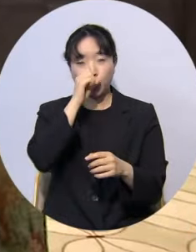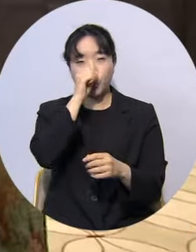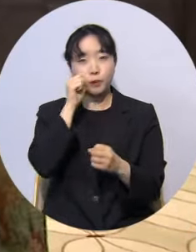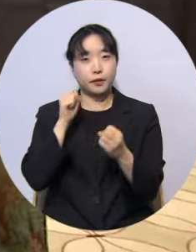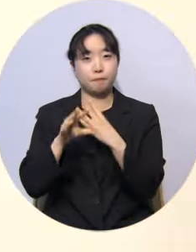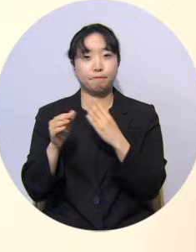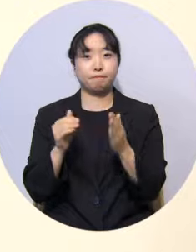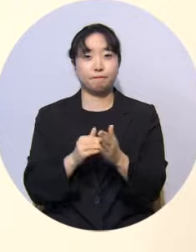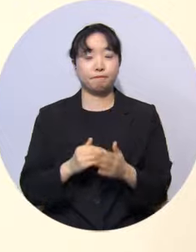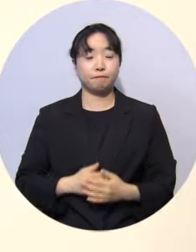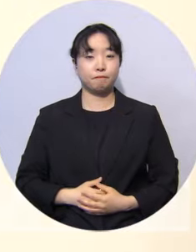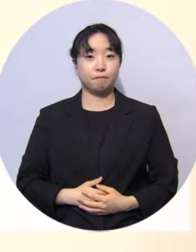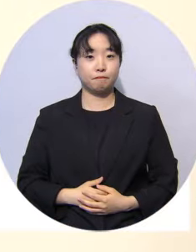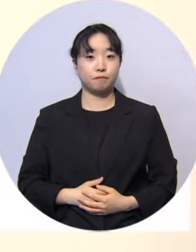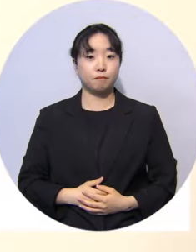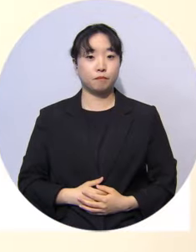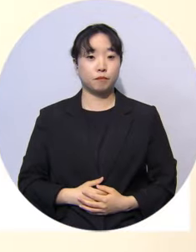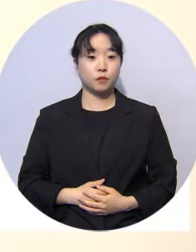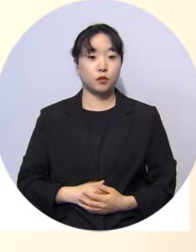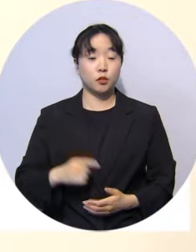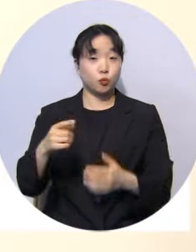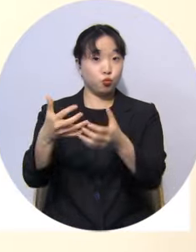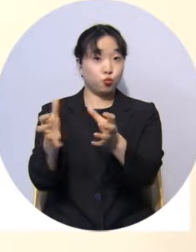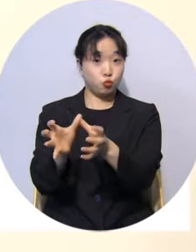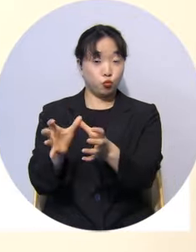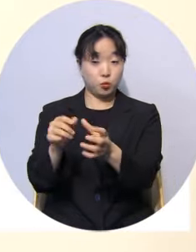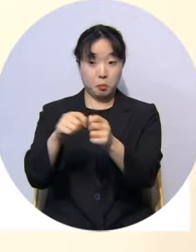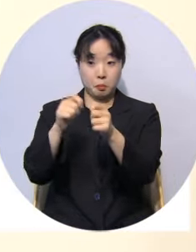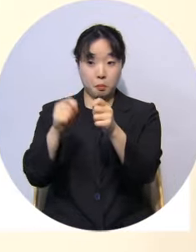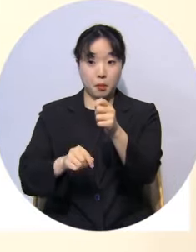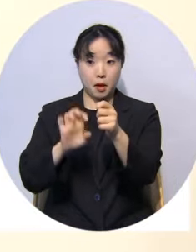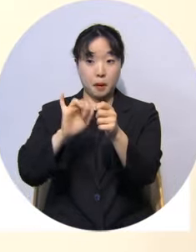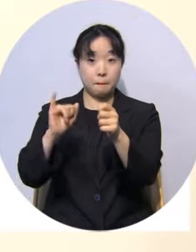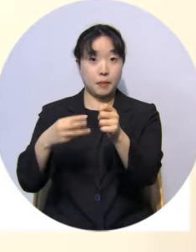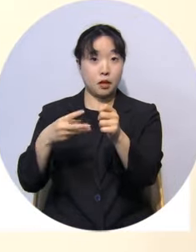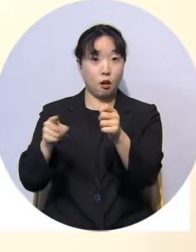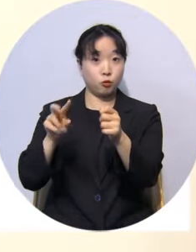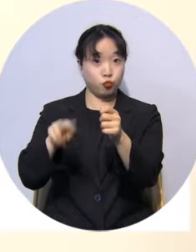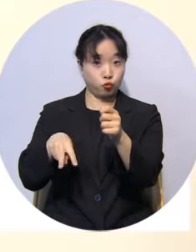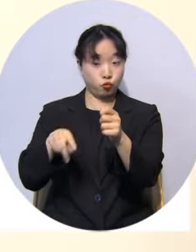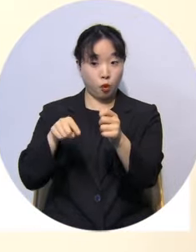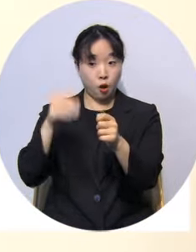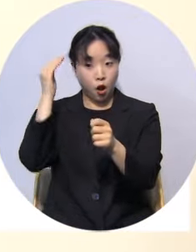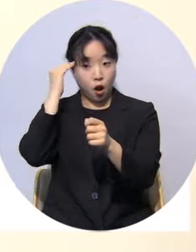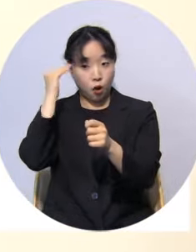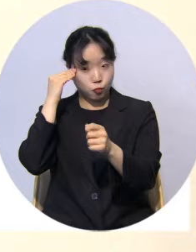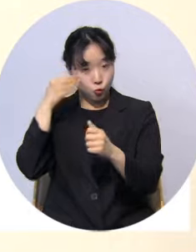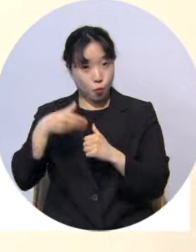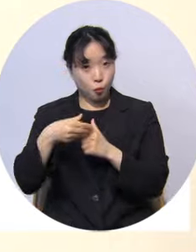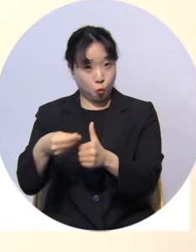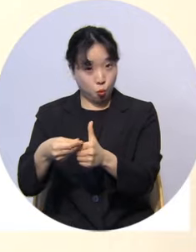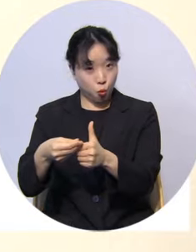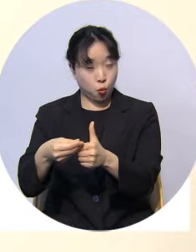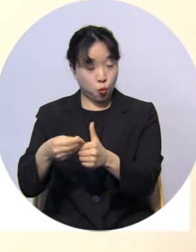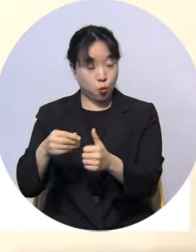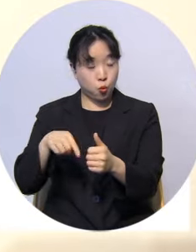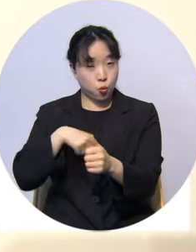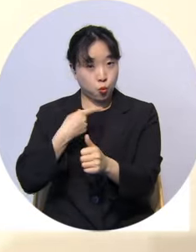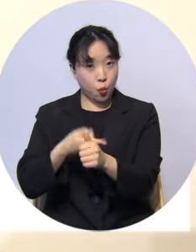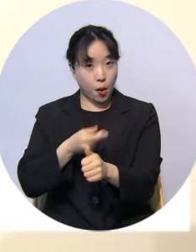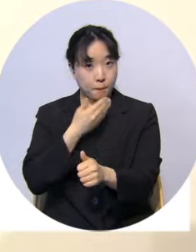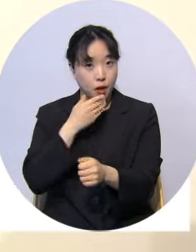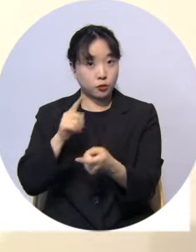덧붙였습니다. 오커스 측이 필라2의 분야에서 한국을 추가 파트너국으로 고려 중인